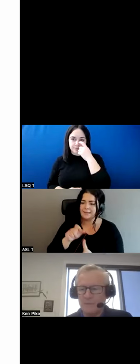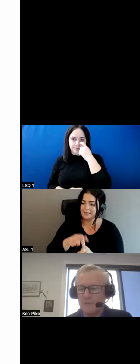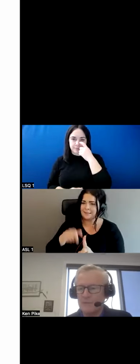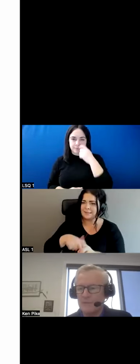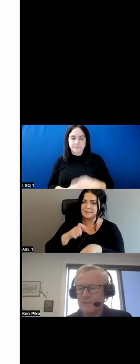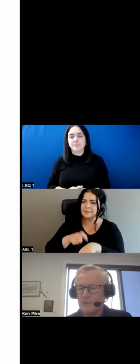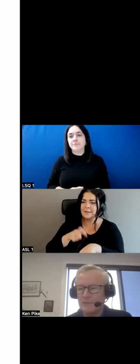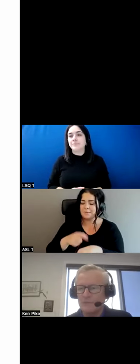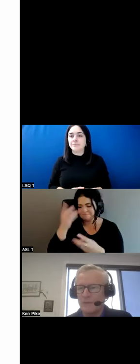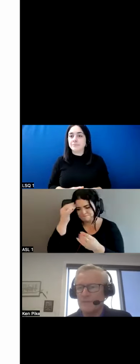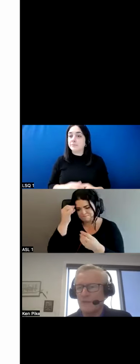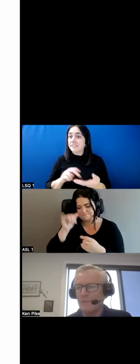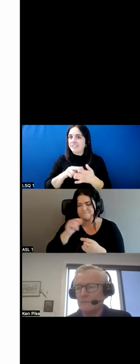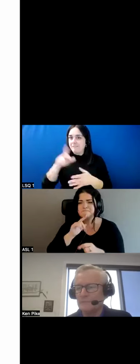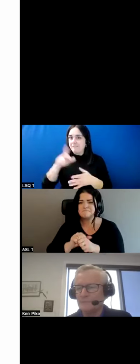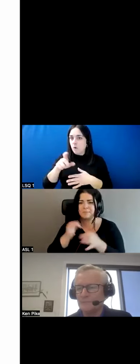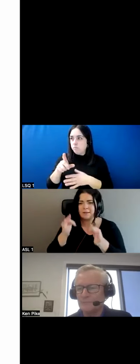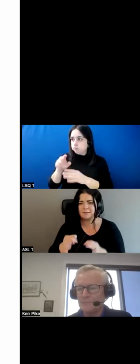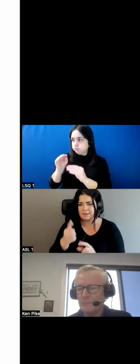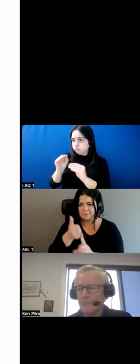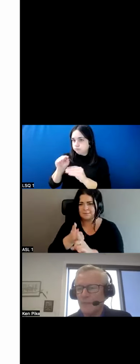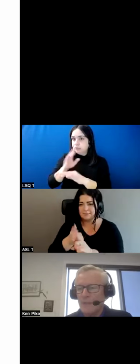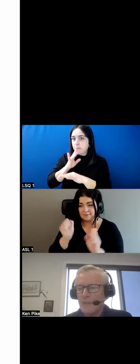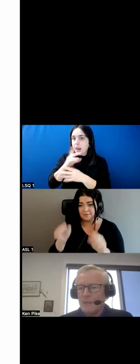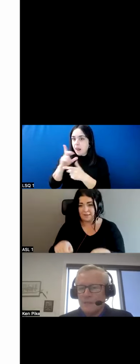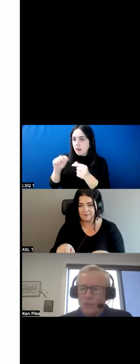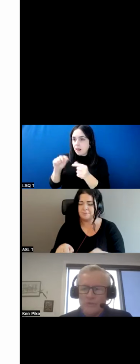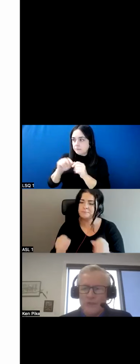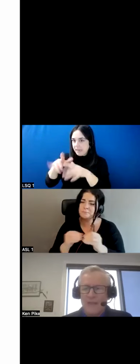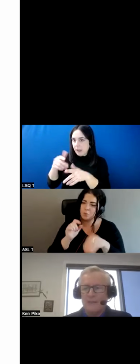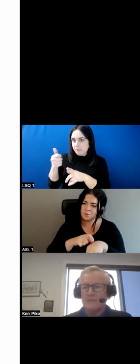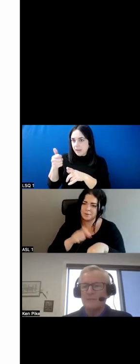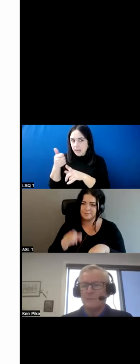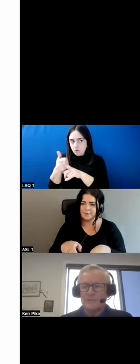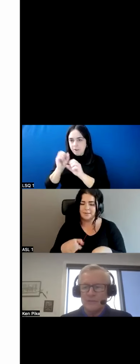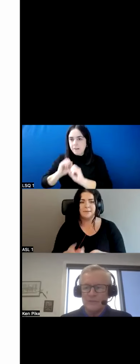Donc, il fallait lui donner du temps pour qu'il puisse prendre ses décisions.